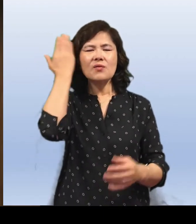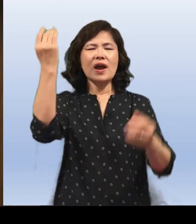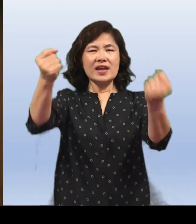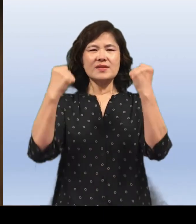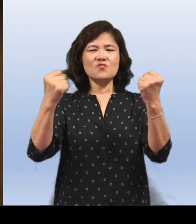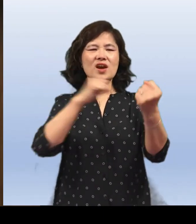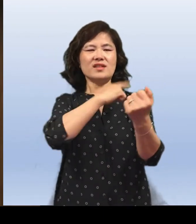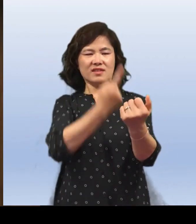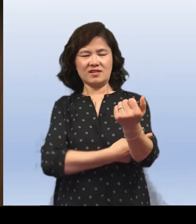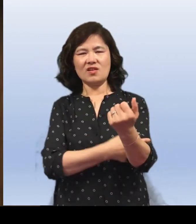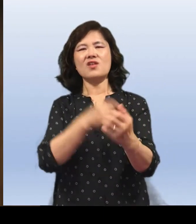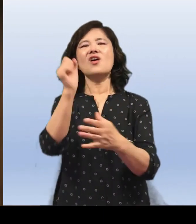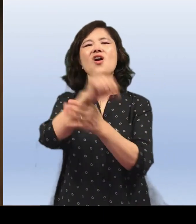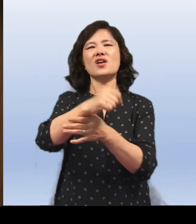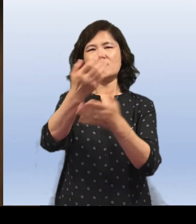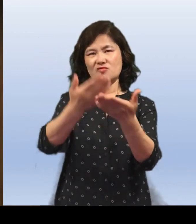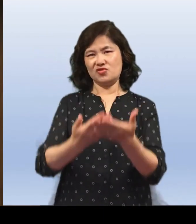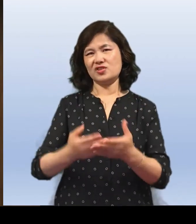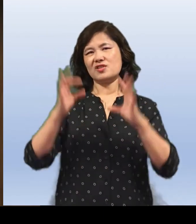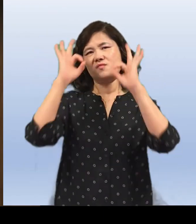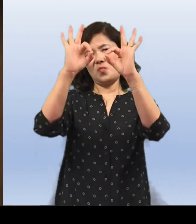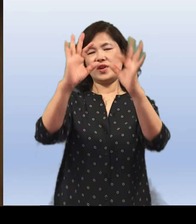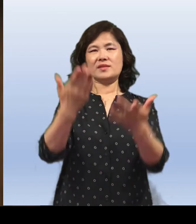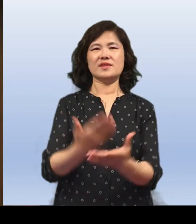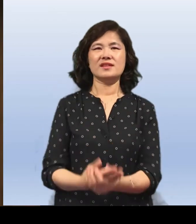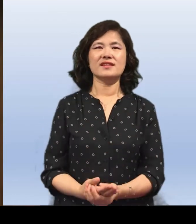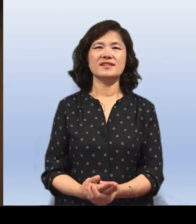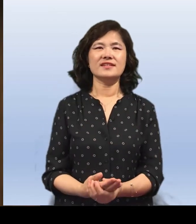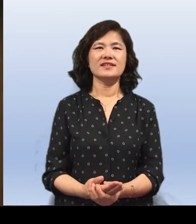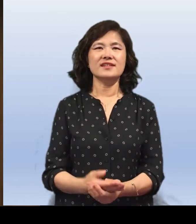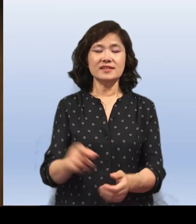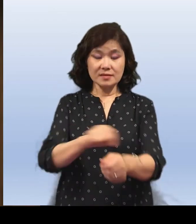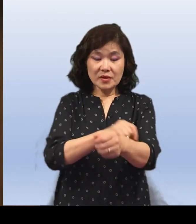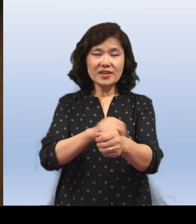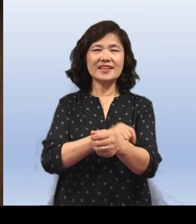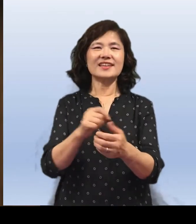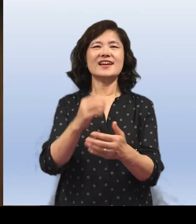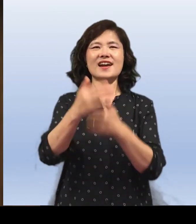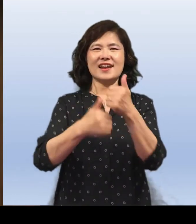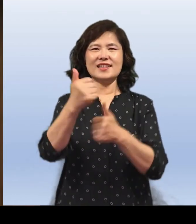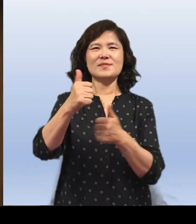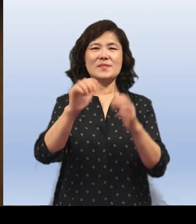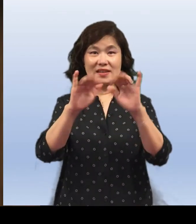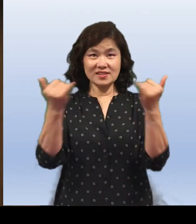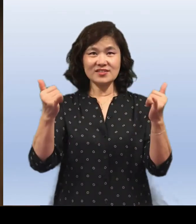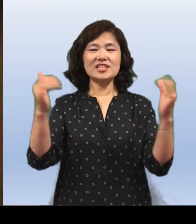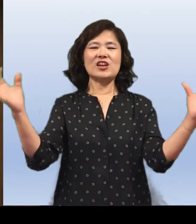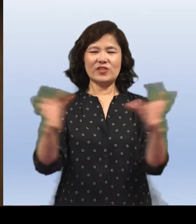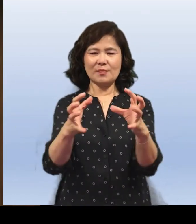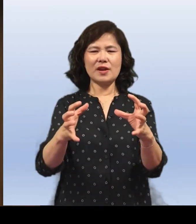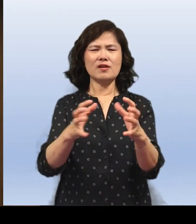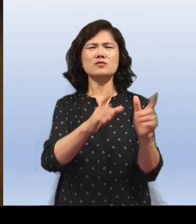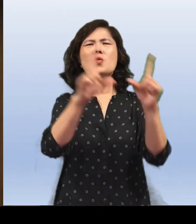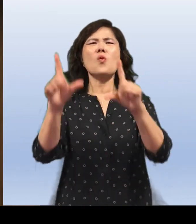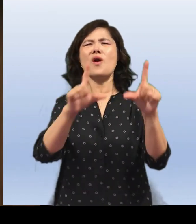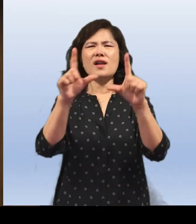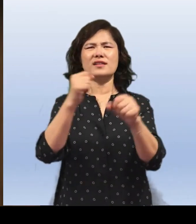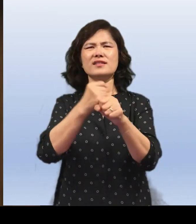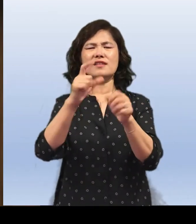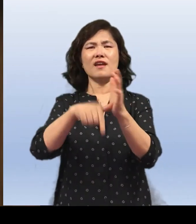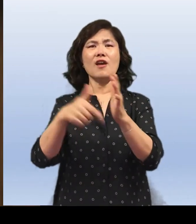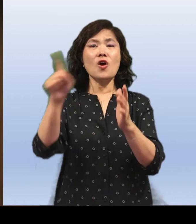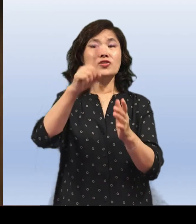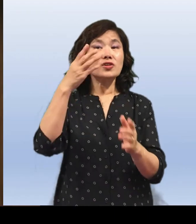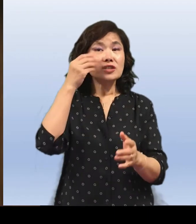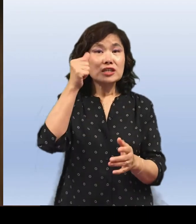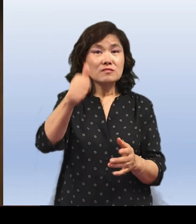힘과 능력을 허락해 주시는 것을 보게 됩니다. 여러분, 특별히 하나님이 백성들이 연합하여 동거할 때에 어떤